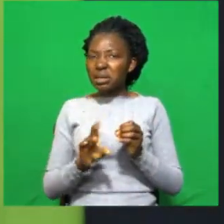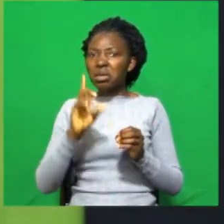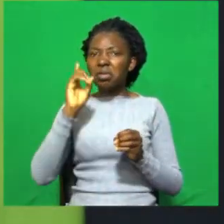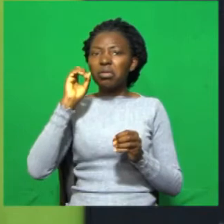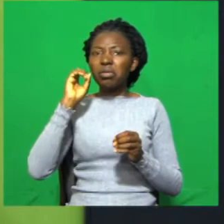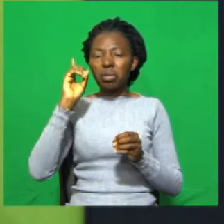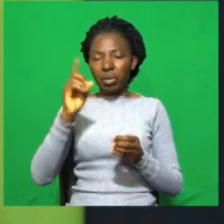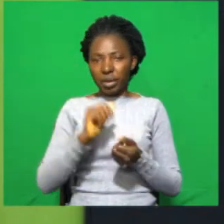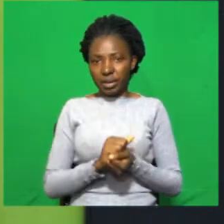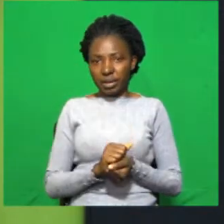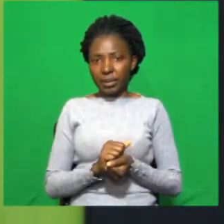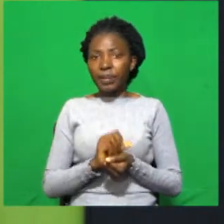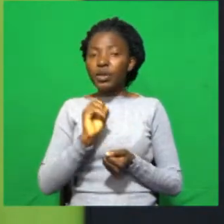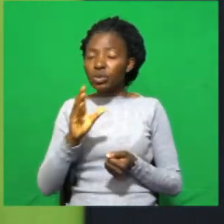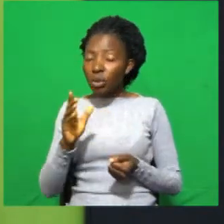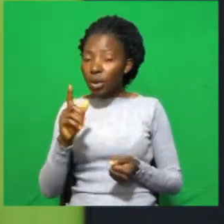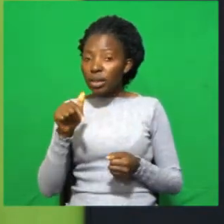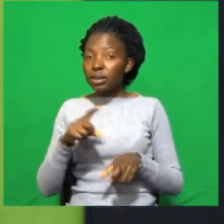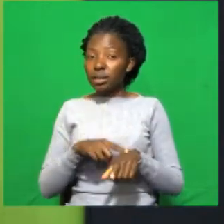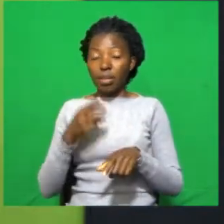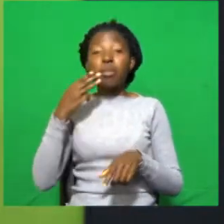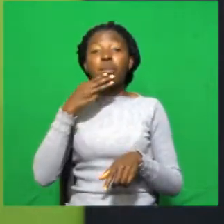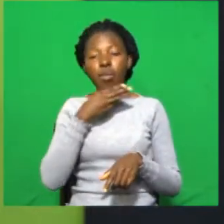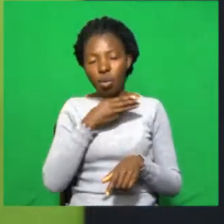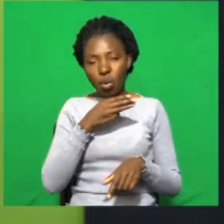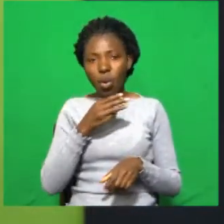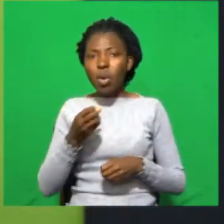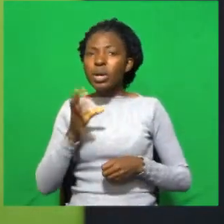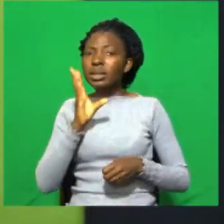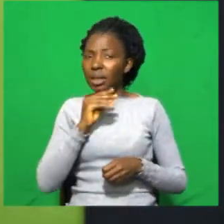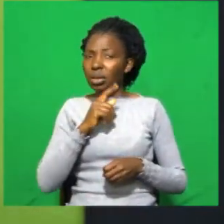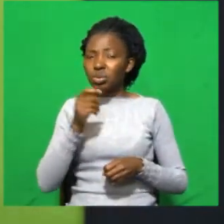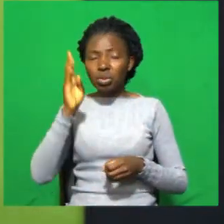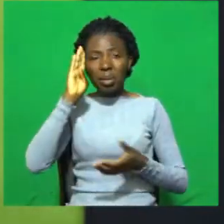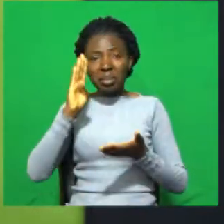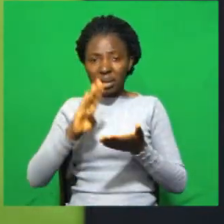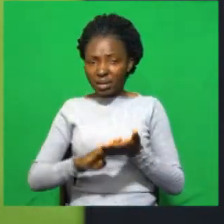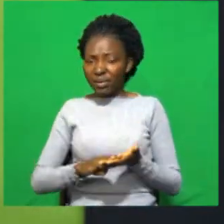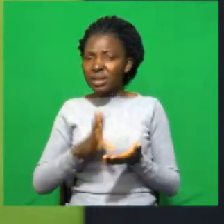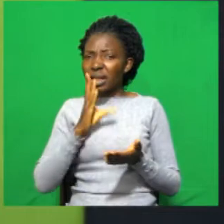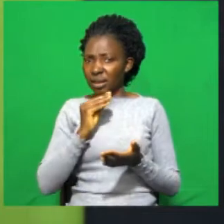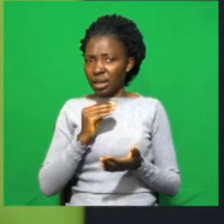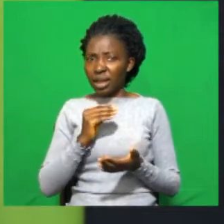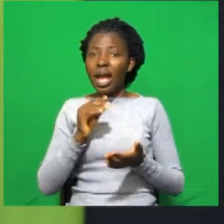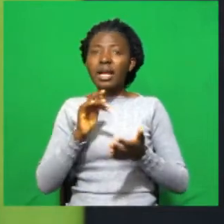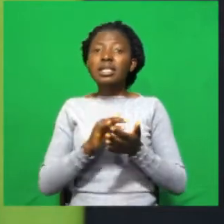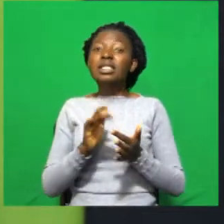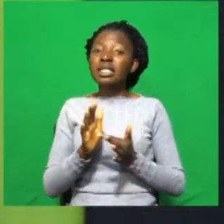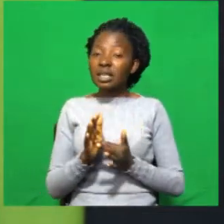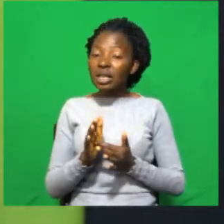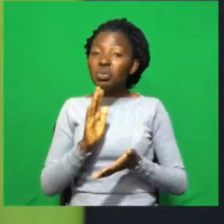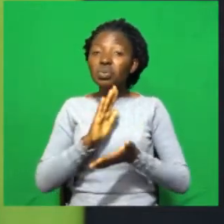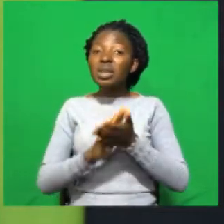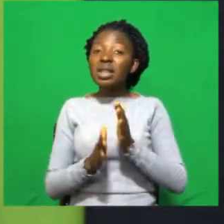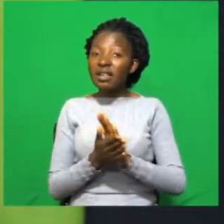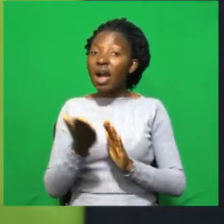kuita Pauro munguva yake ari kuudza vatendi vaiveko kuti weduwe Jesu haasi